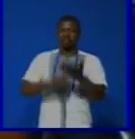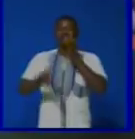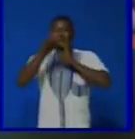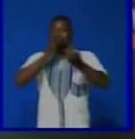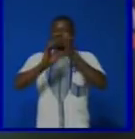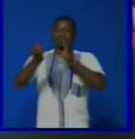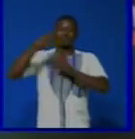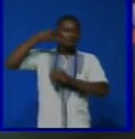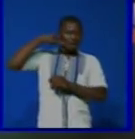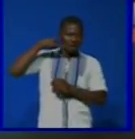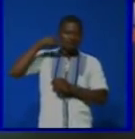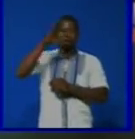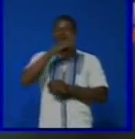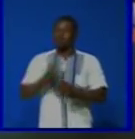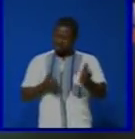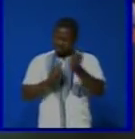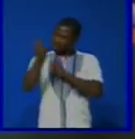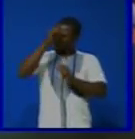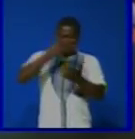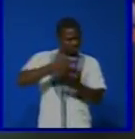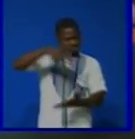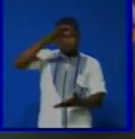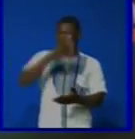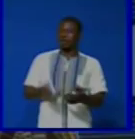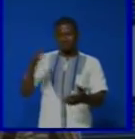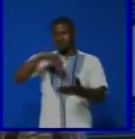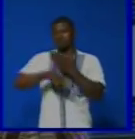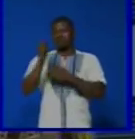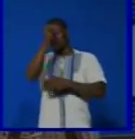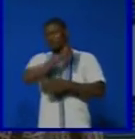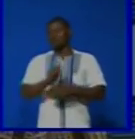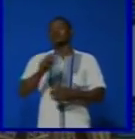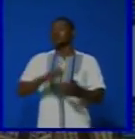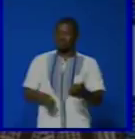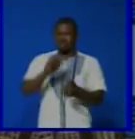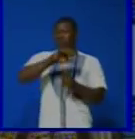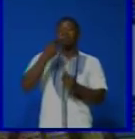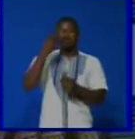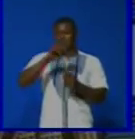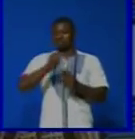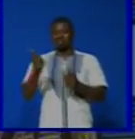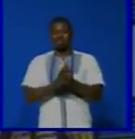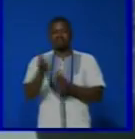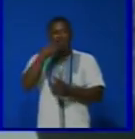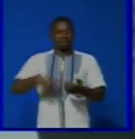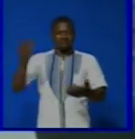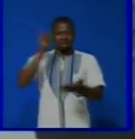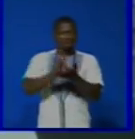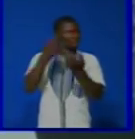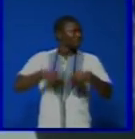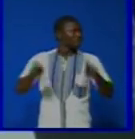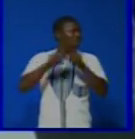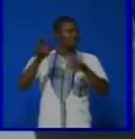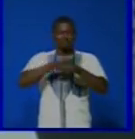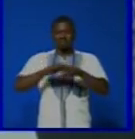électroniques sont les plus élevés en Afrique par rapport au reste du monde. Et à cette rencontre régionale sur le dialogue économique